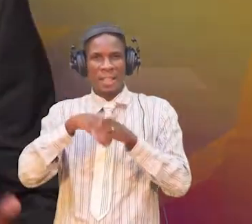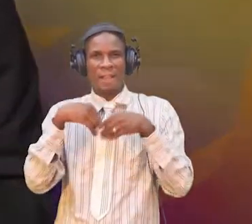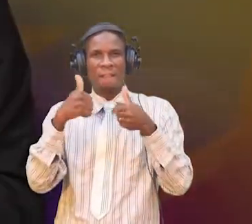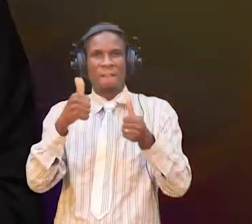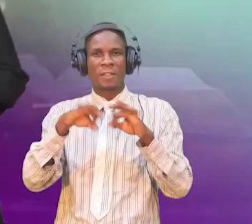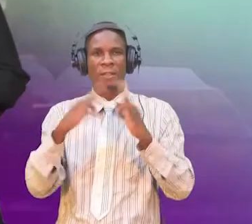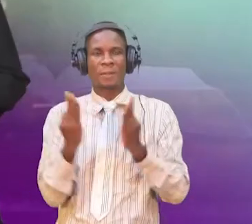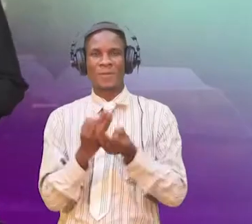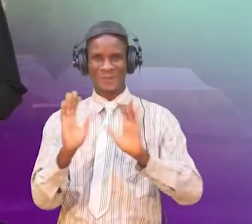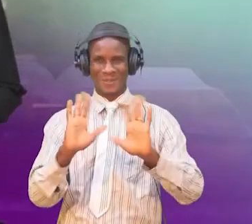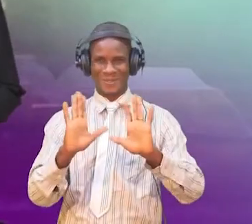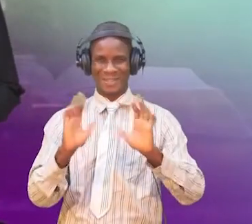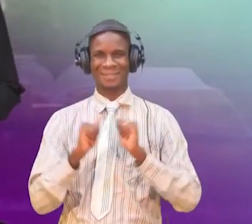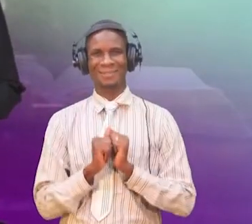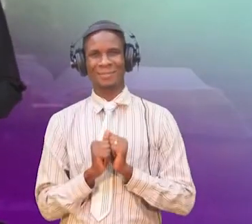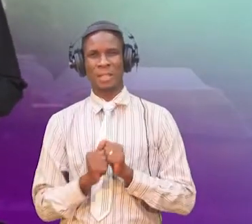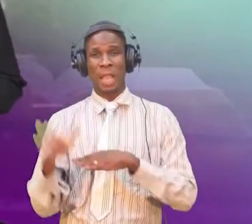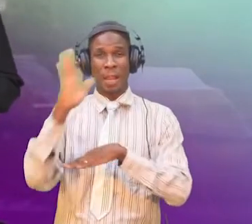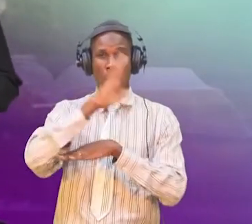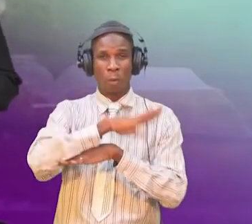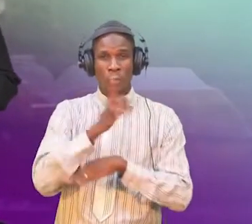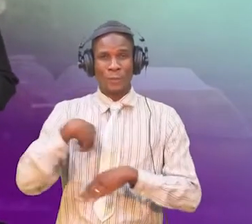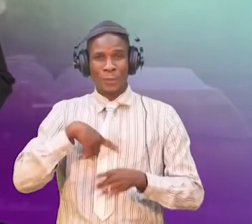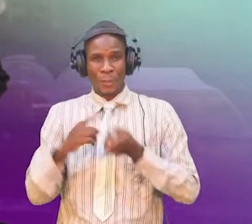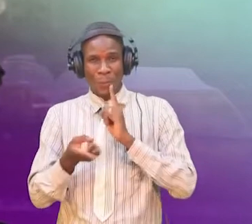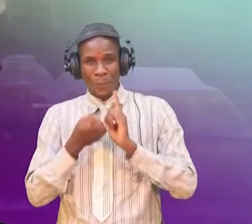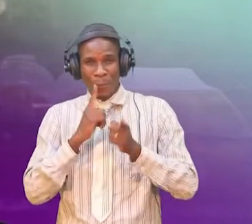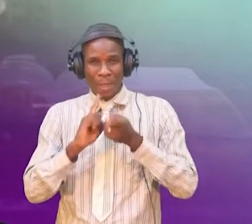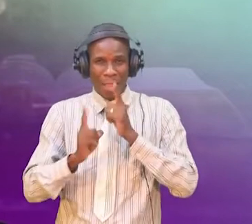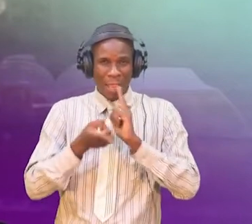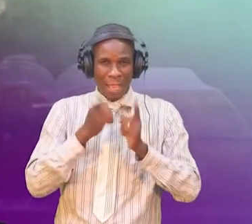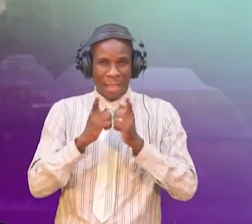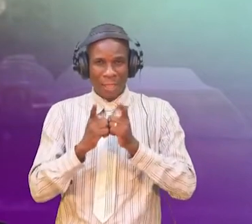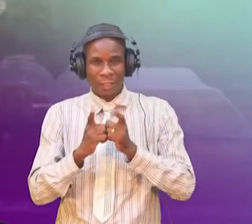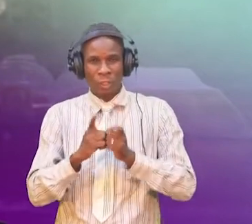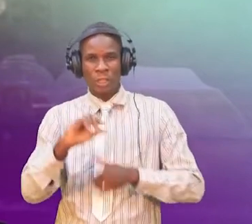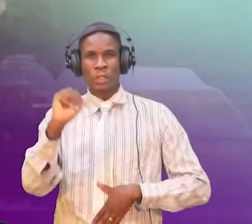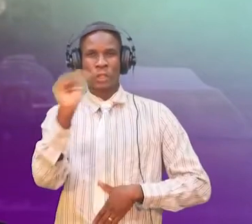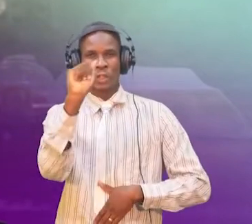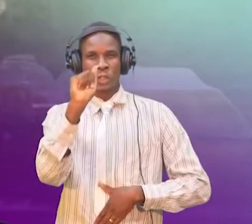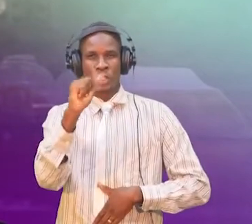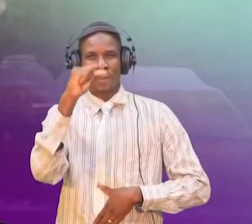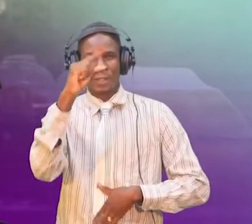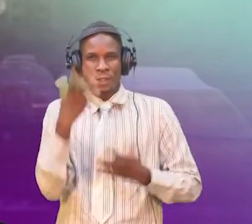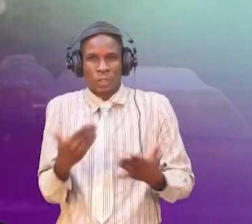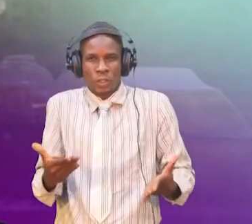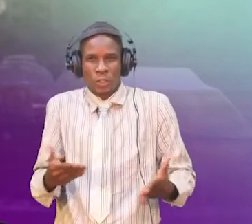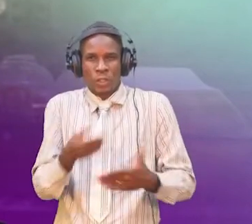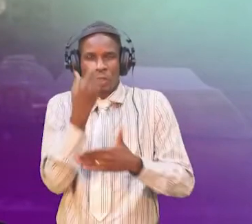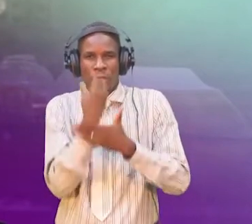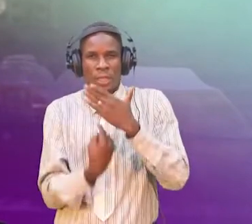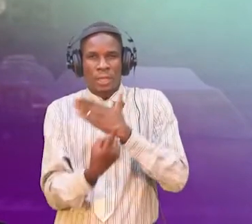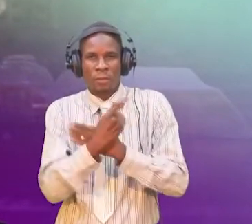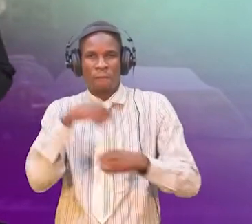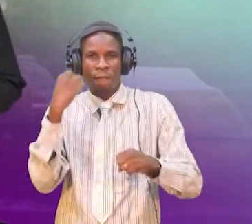na kati ya mabota pokwa malamu na pokwa lelo tokolobela makambu zomi oyo babala ni penza